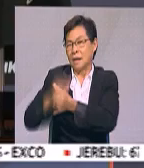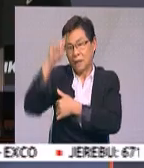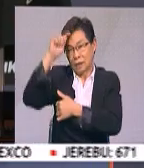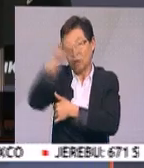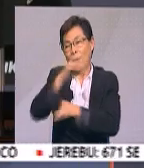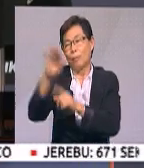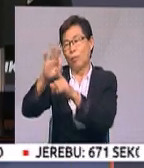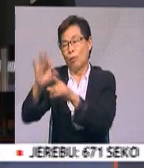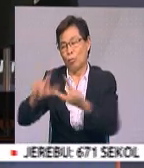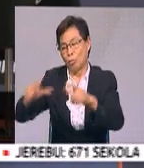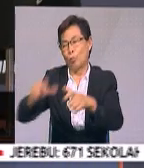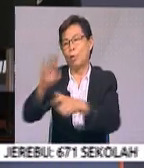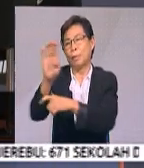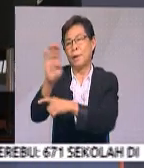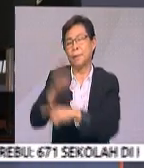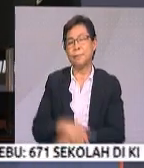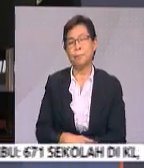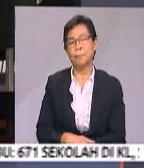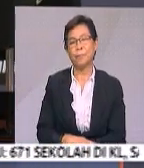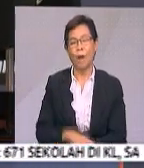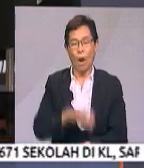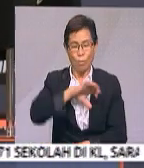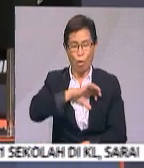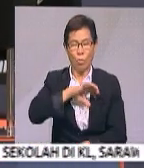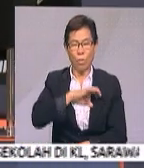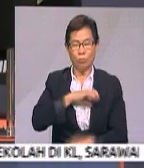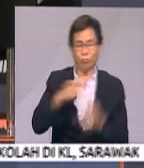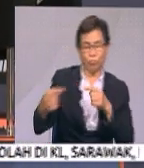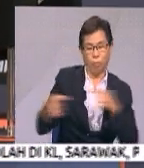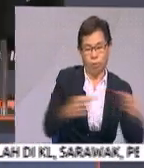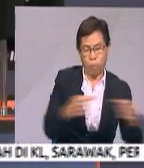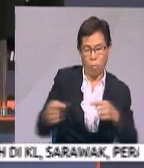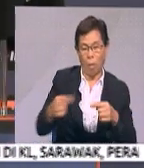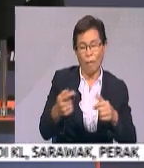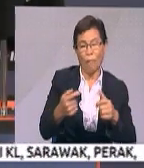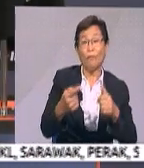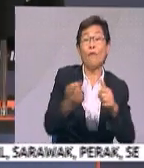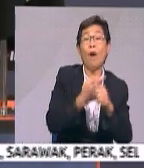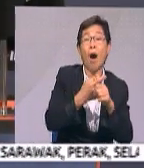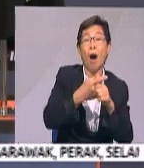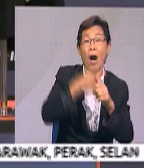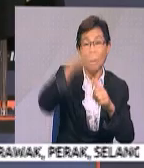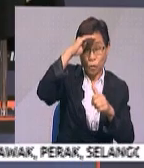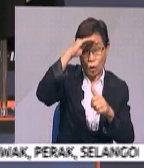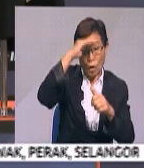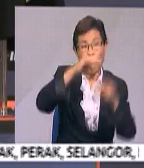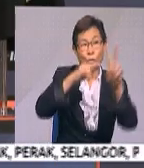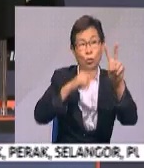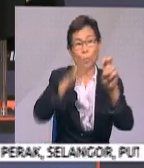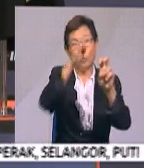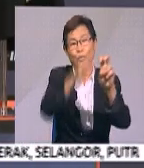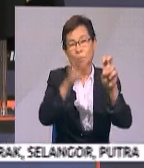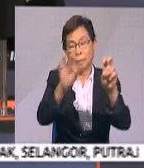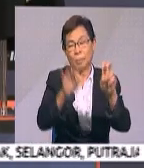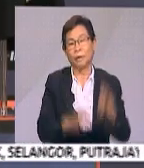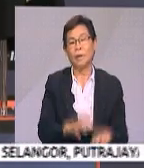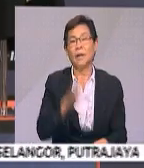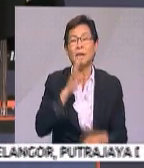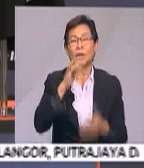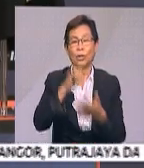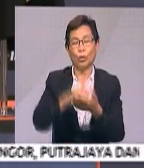Pinang dalam kumpulan B. PDRM dijadual turun beraksi dalam perlawanan pertama menentang Johor pada 20 September ini. Beliau berkata